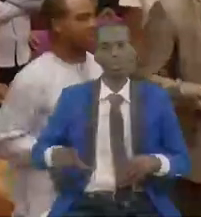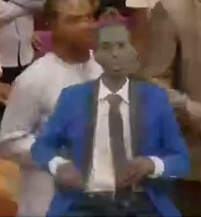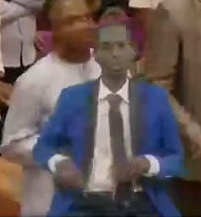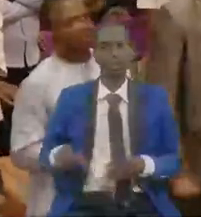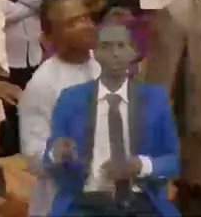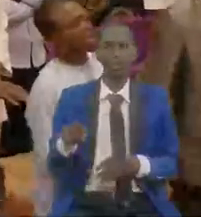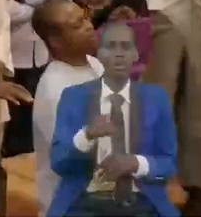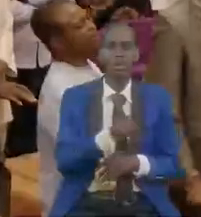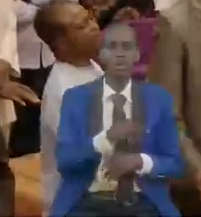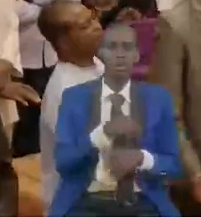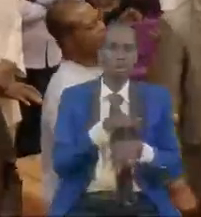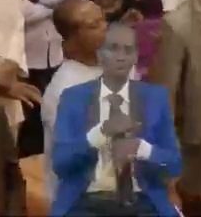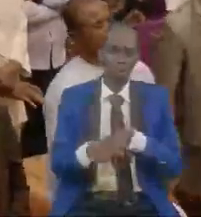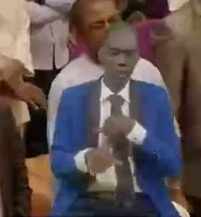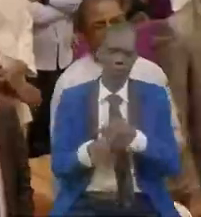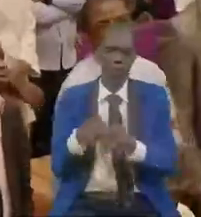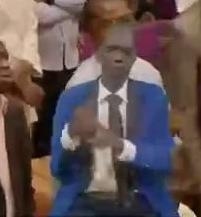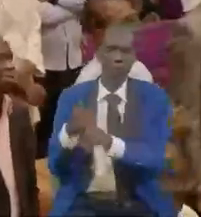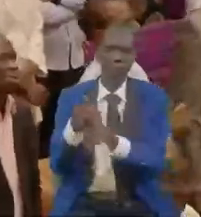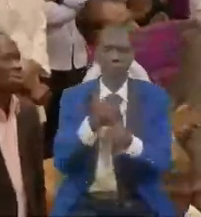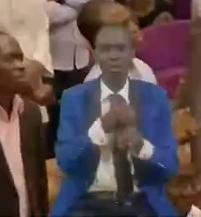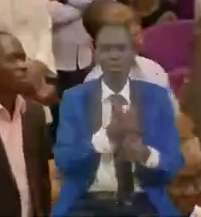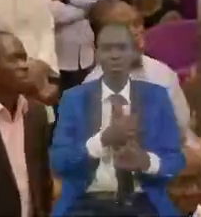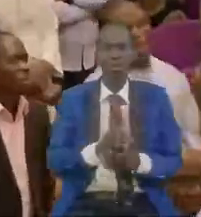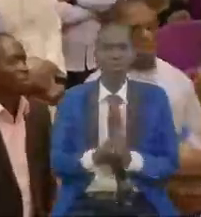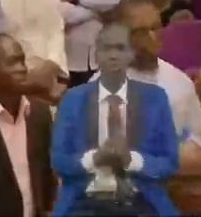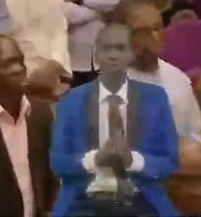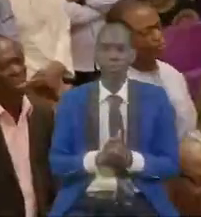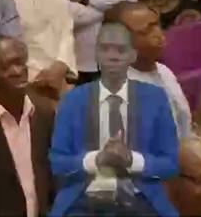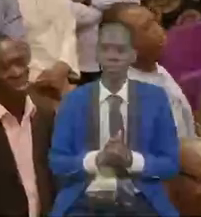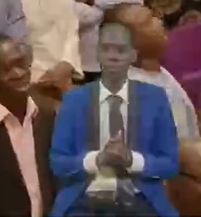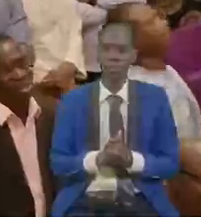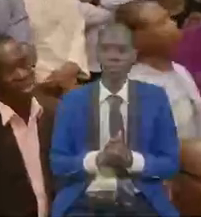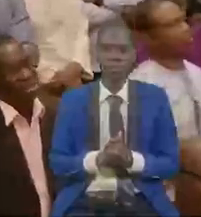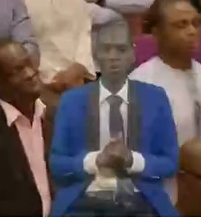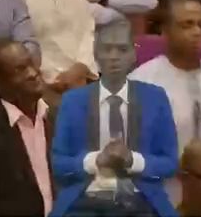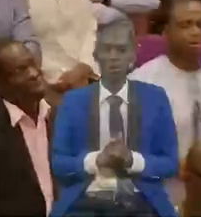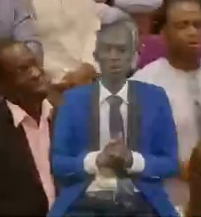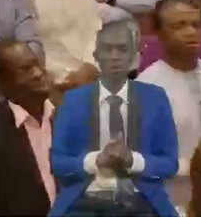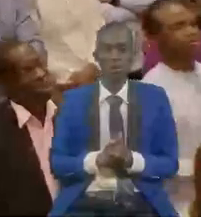au-dessus des apôtres se séduisent.